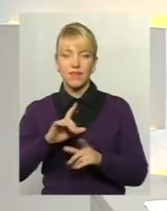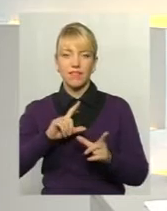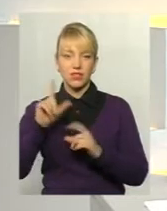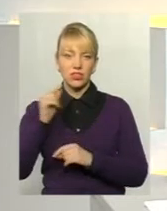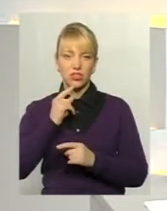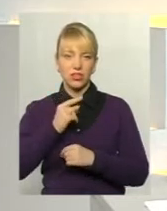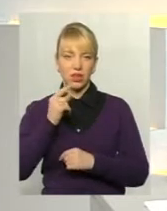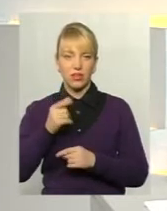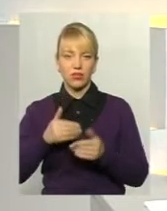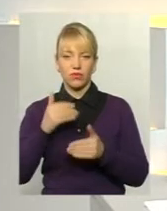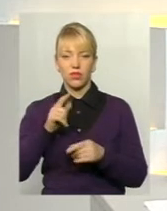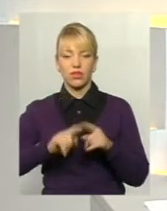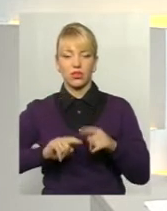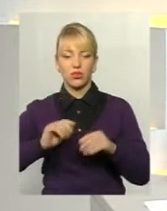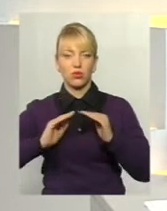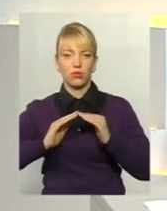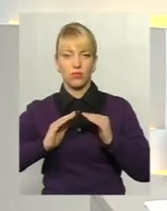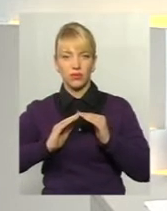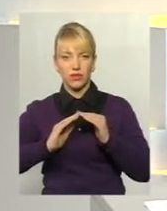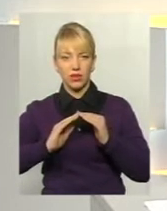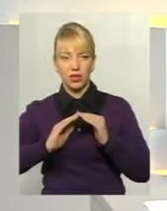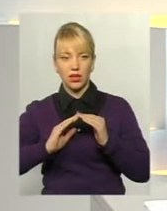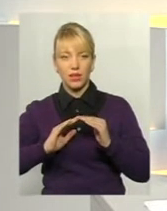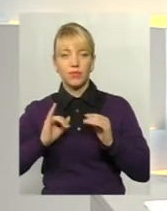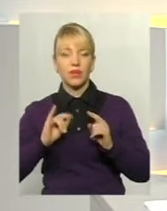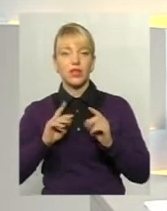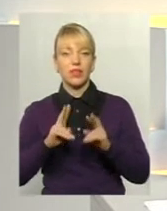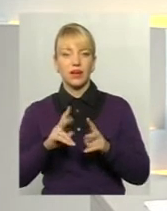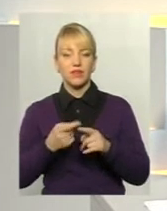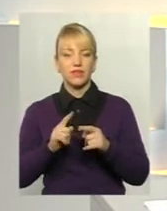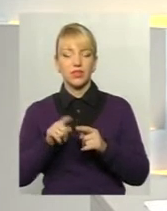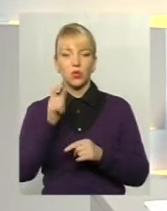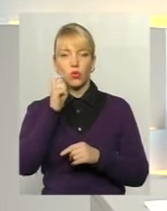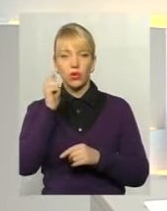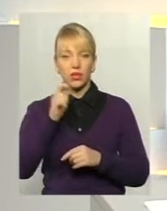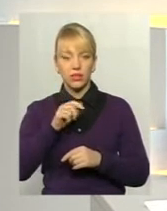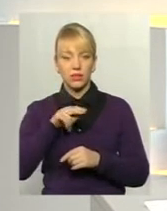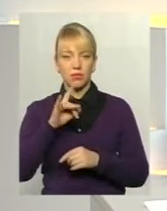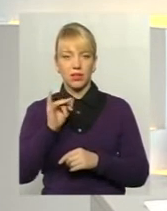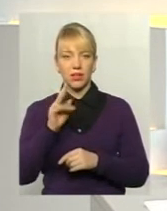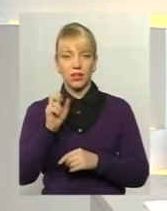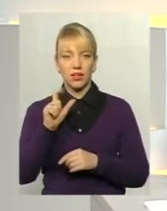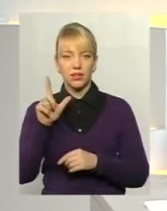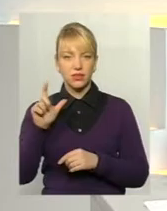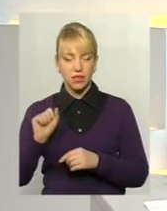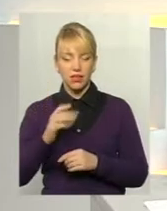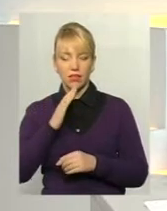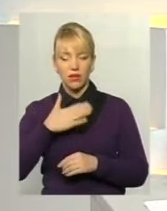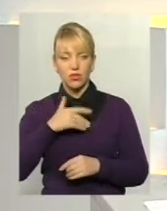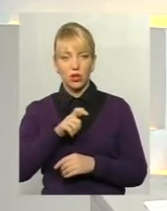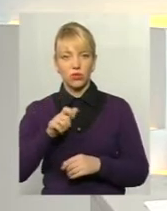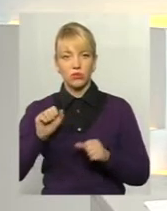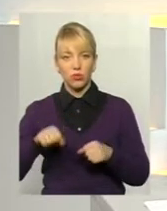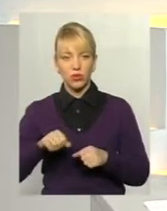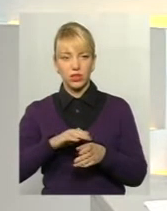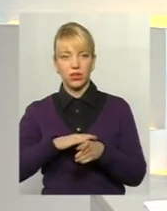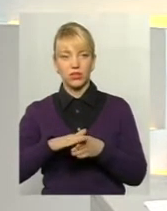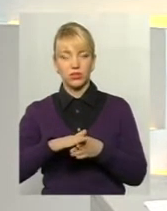далеко від рідної домівки, і щоб, як в тій українській приказці, наші люди могли